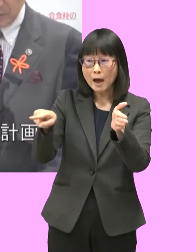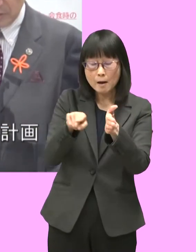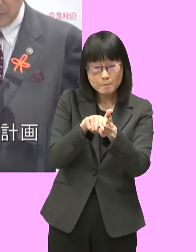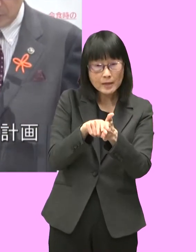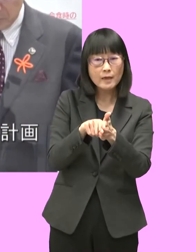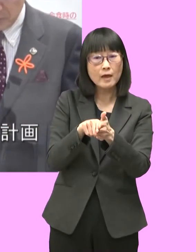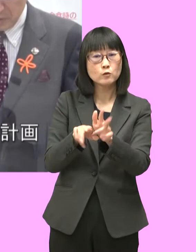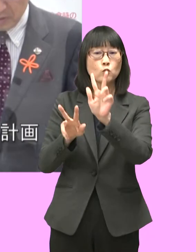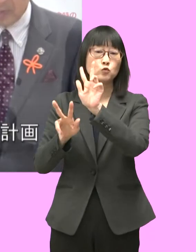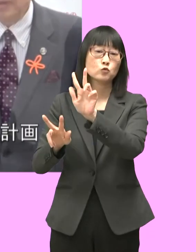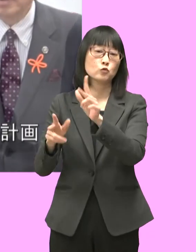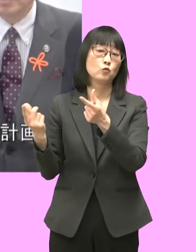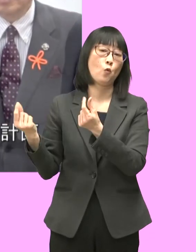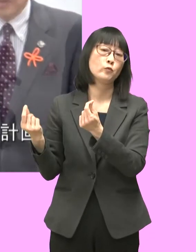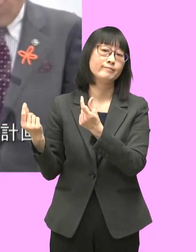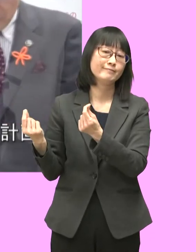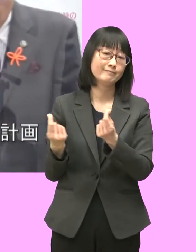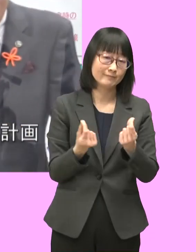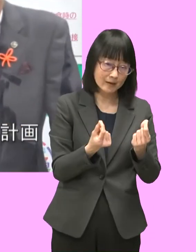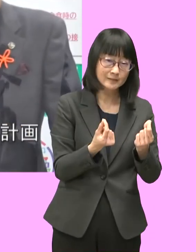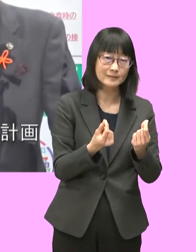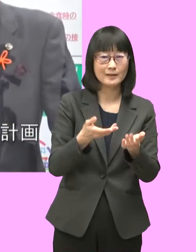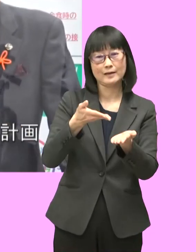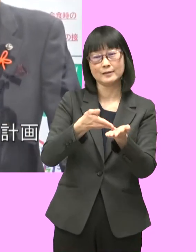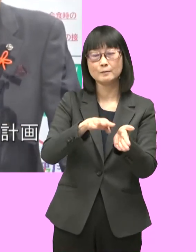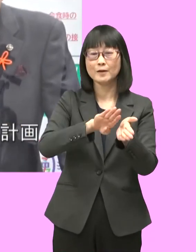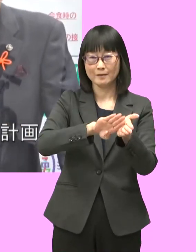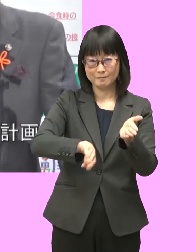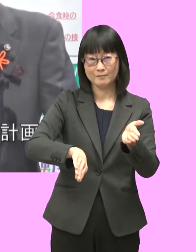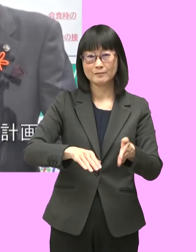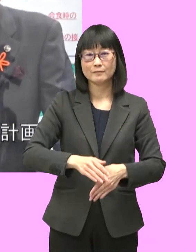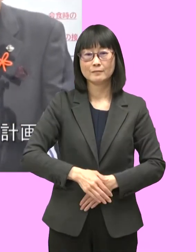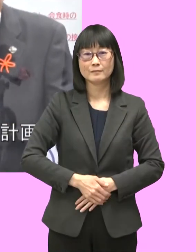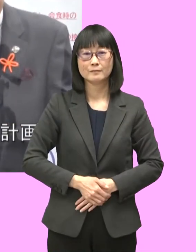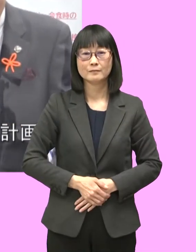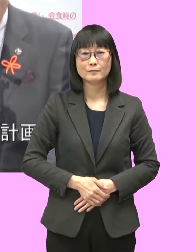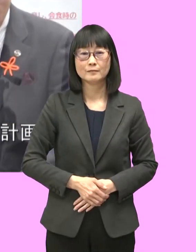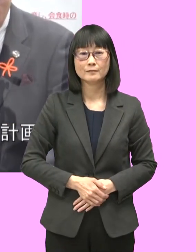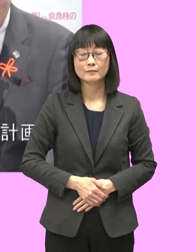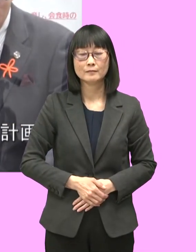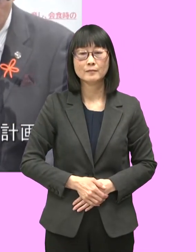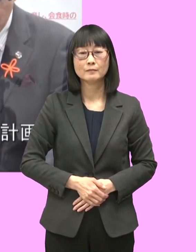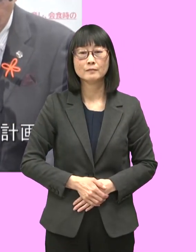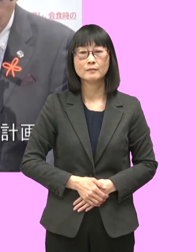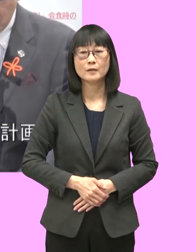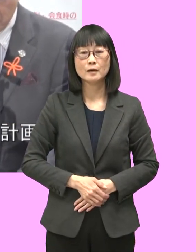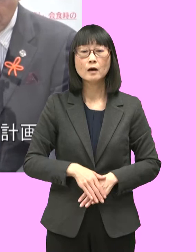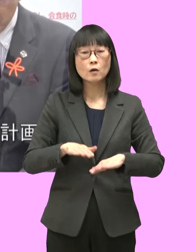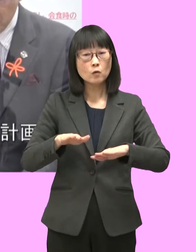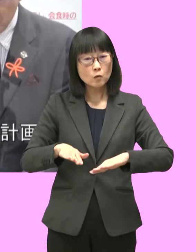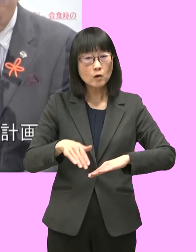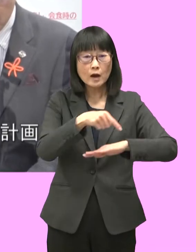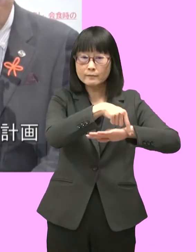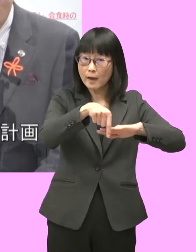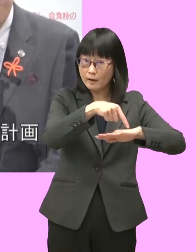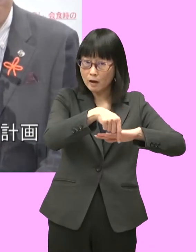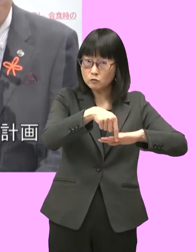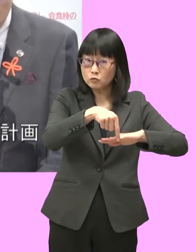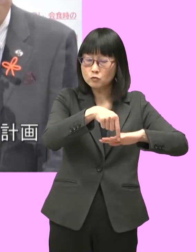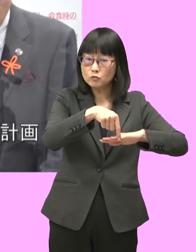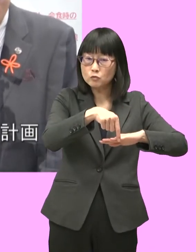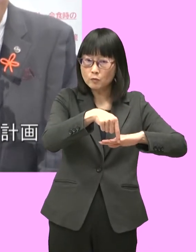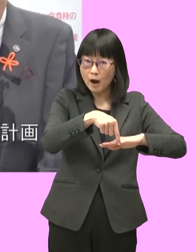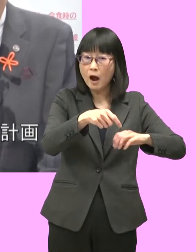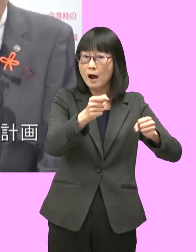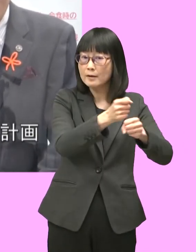略をさせていただきます。で今回の計画の概要を申し上げますと、この産業に関する計画は